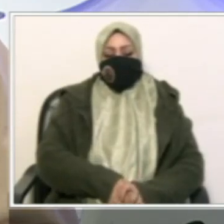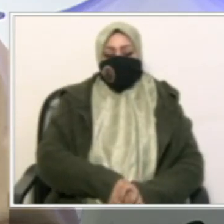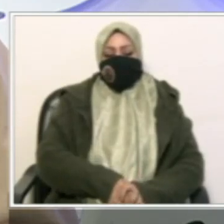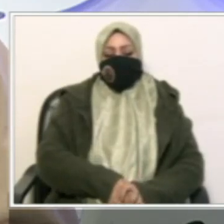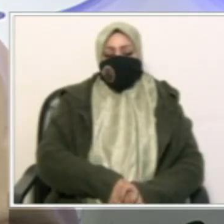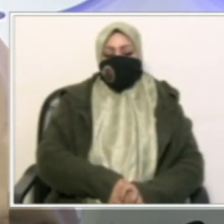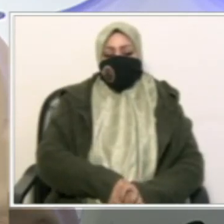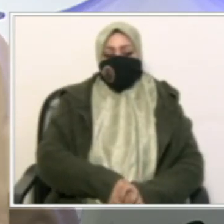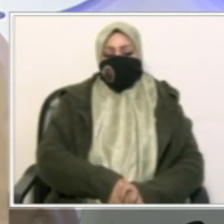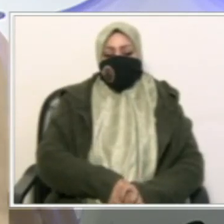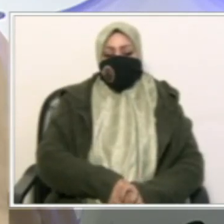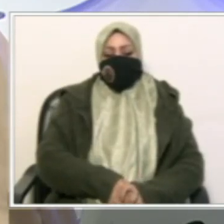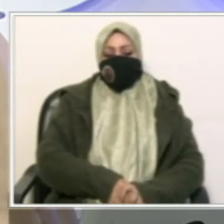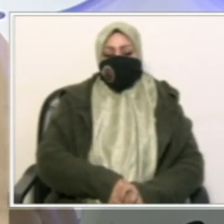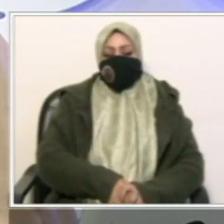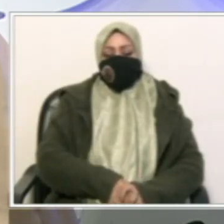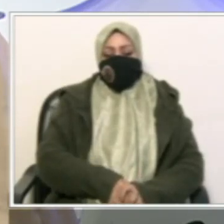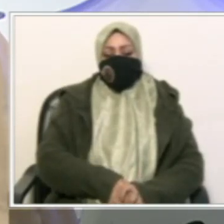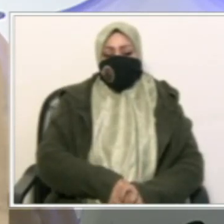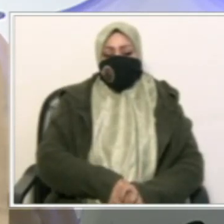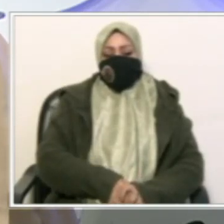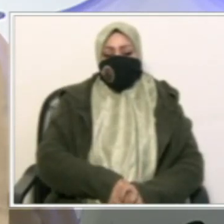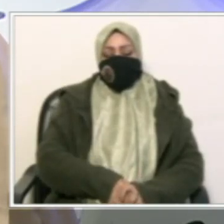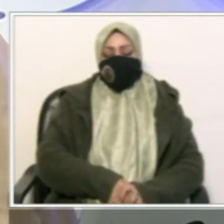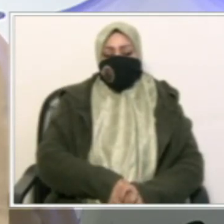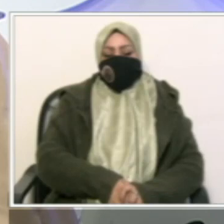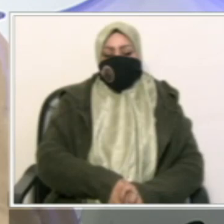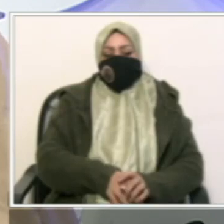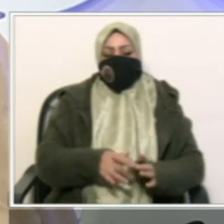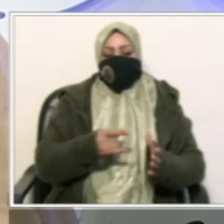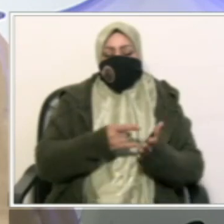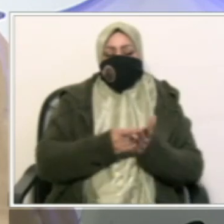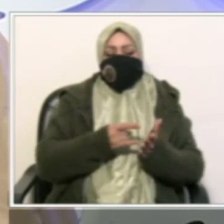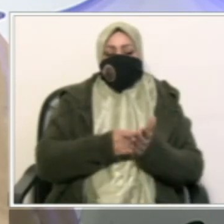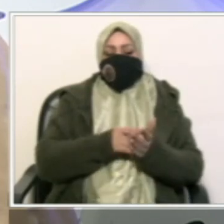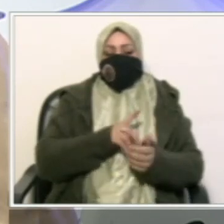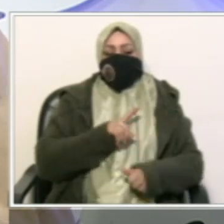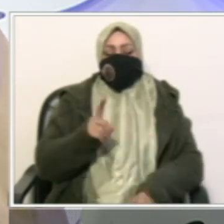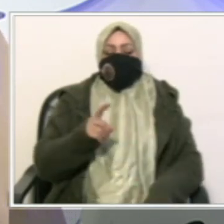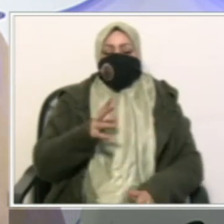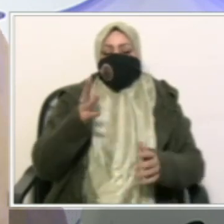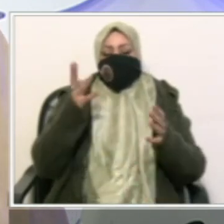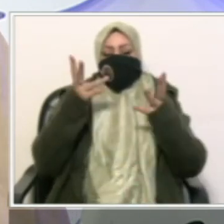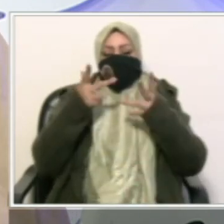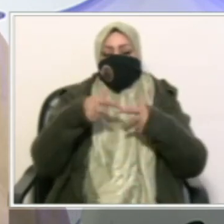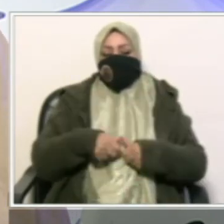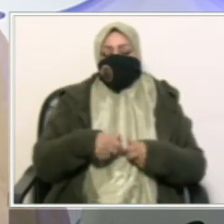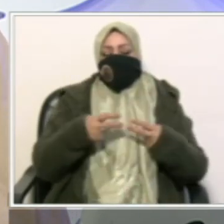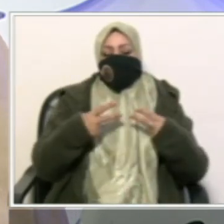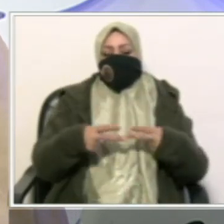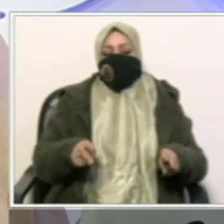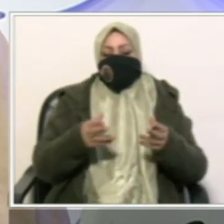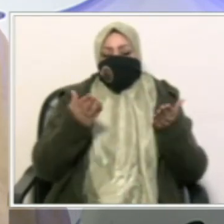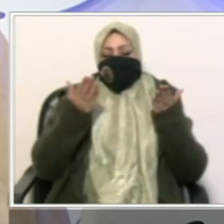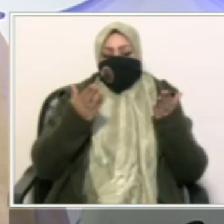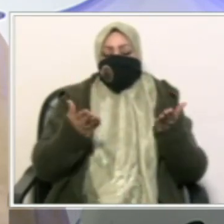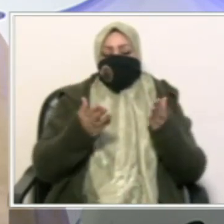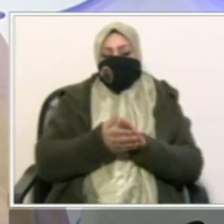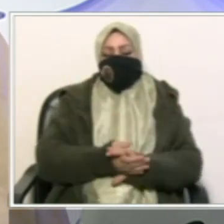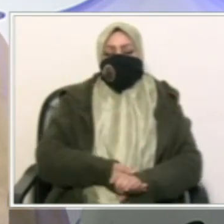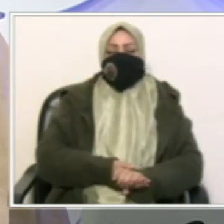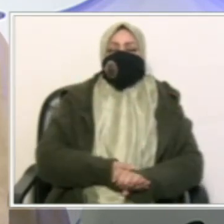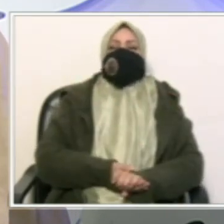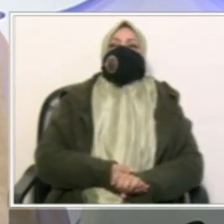عبد الله من الخمس، يقول: ما صفة دعاء الاستفتاح؟ ودعاء الاستفتاح مالك عليه